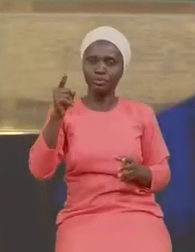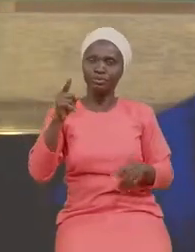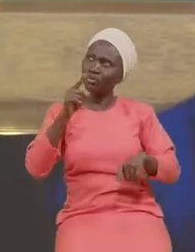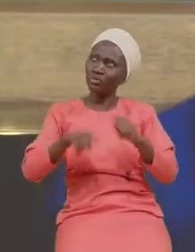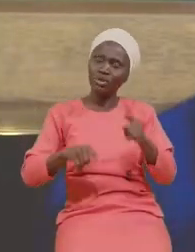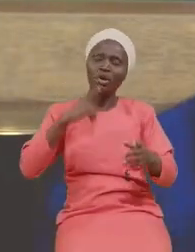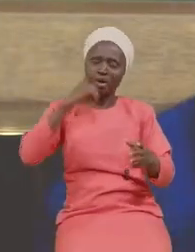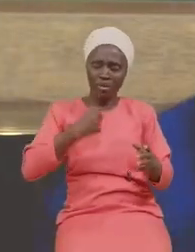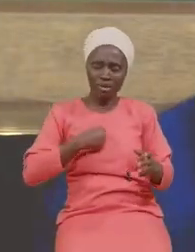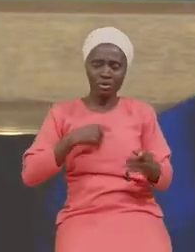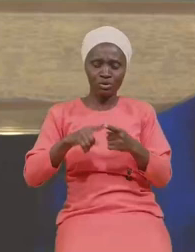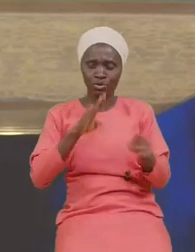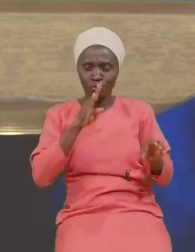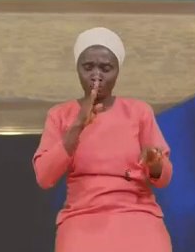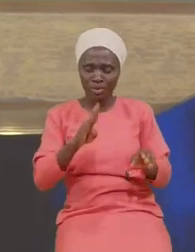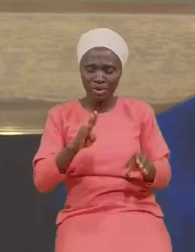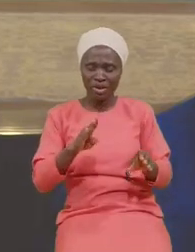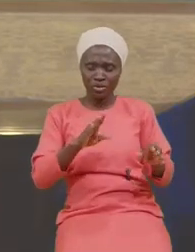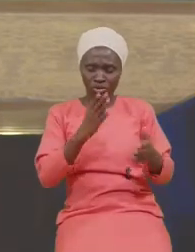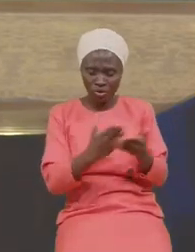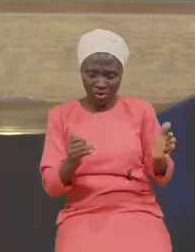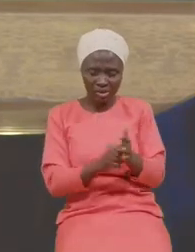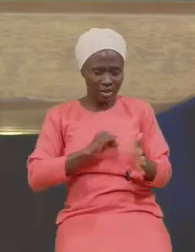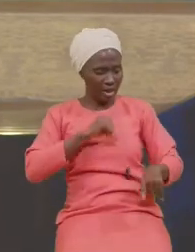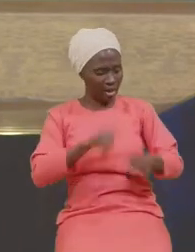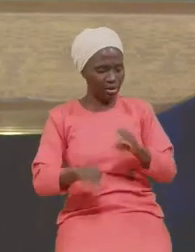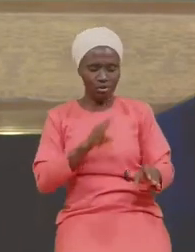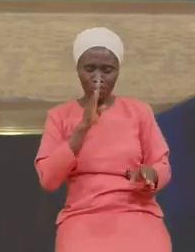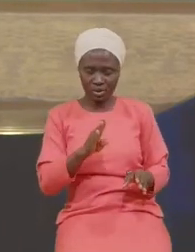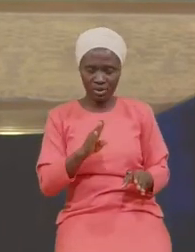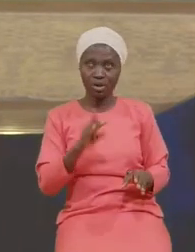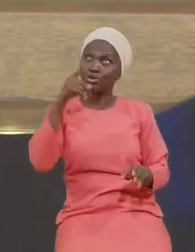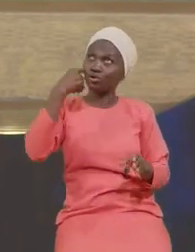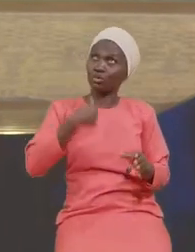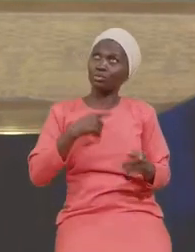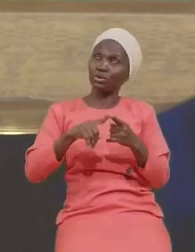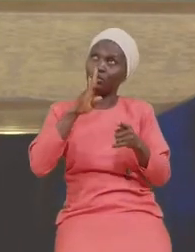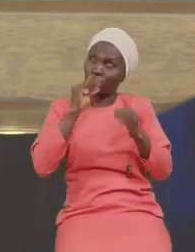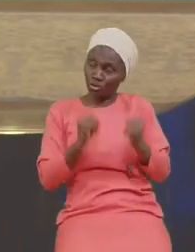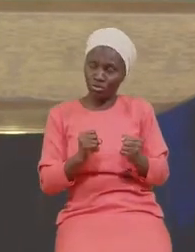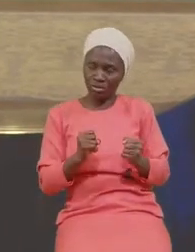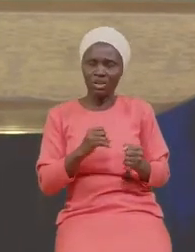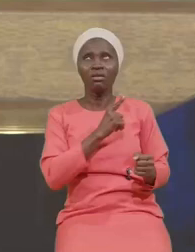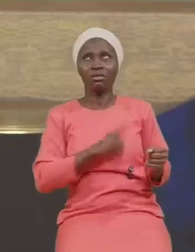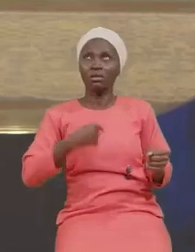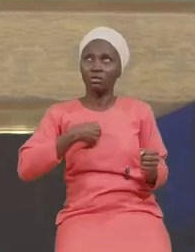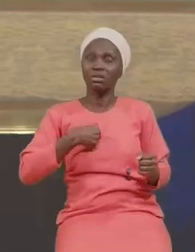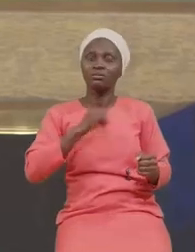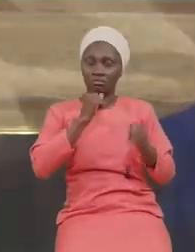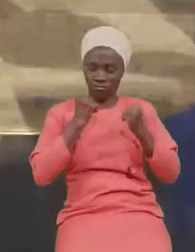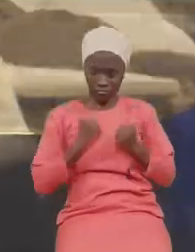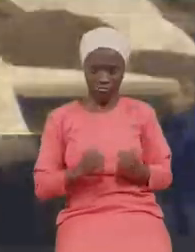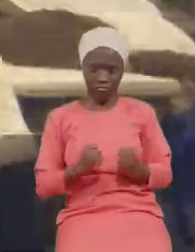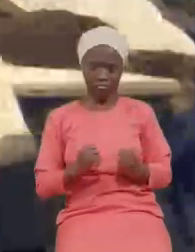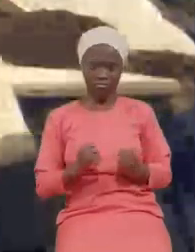sans que je sois la chose tu m'as dit d'être fort seigneur je suis fort je suis fort et